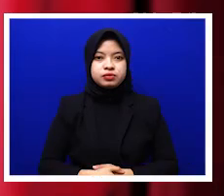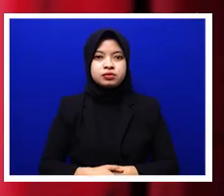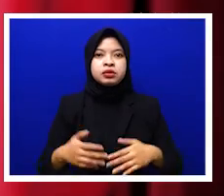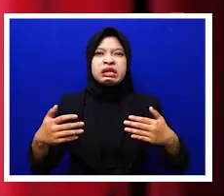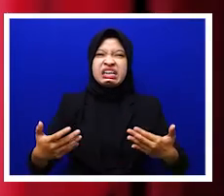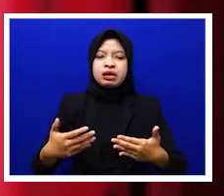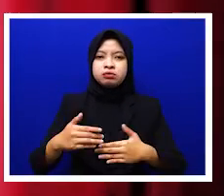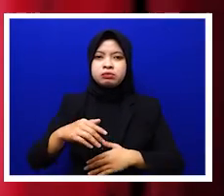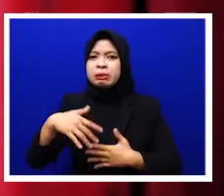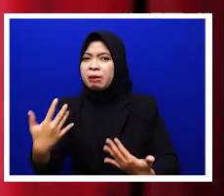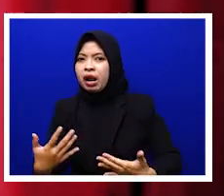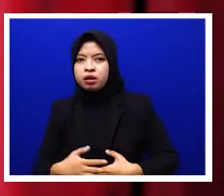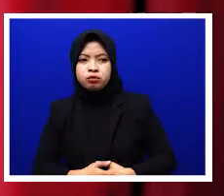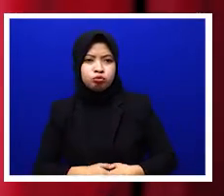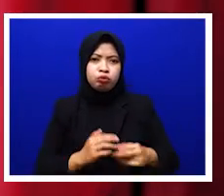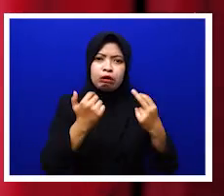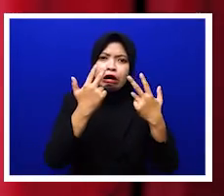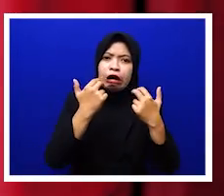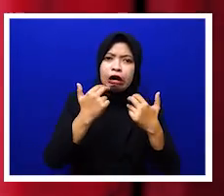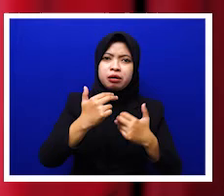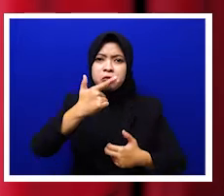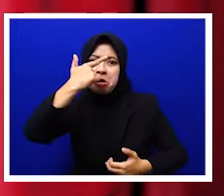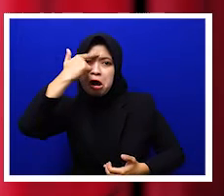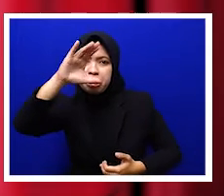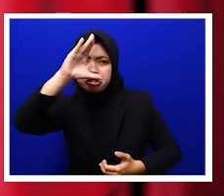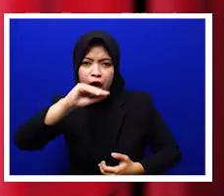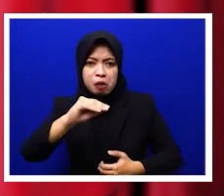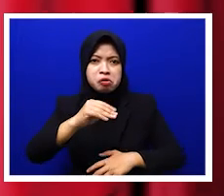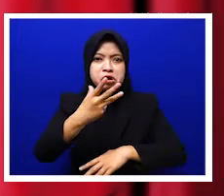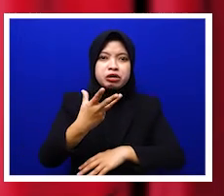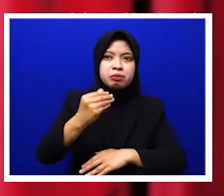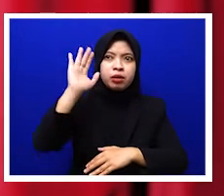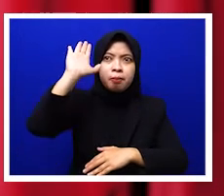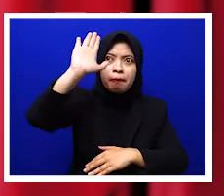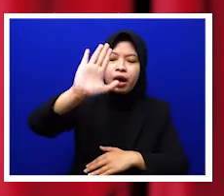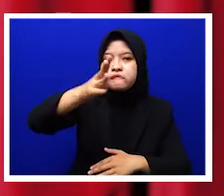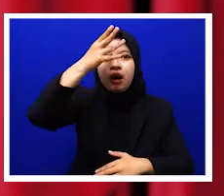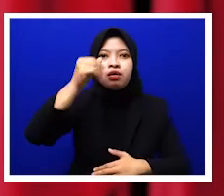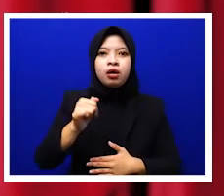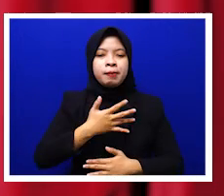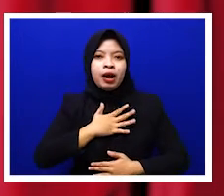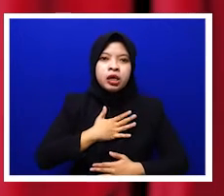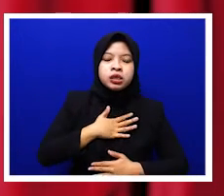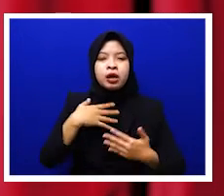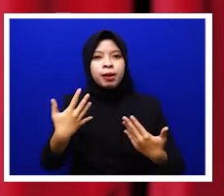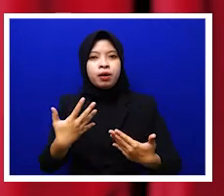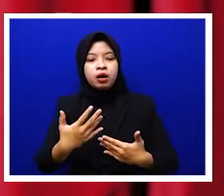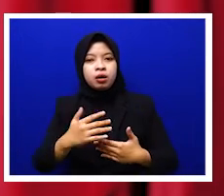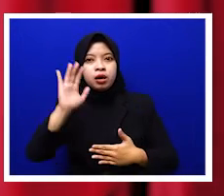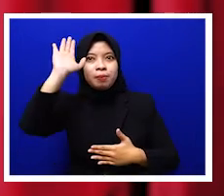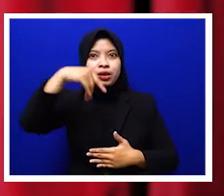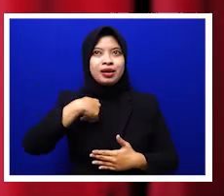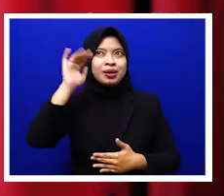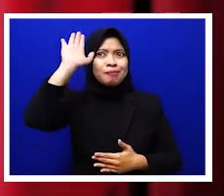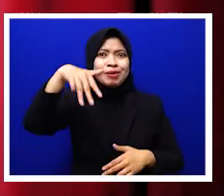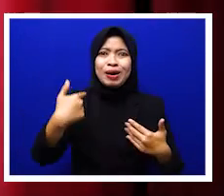Tuh dia orangnya. Keren juga ya kalau emang dia bisa-bisa prediksi masa depan gitu. saya jadi penasaran nih, pengen ngelihat masa depan